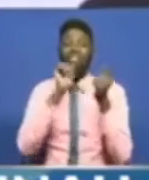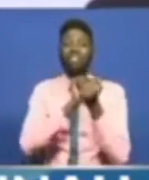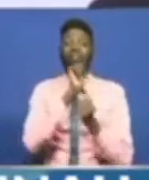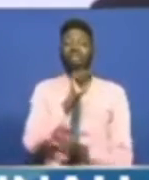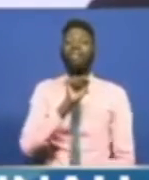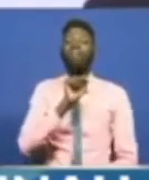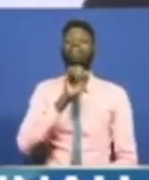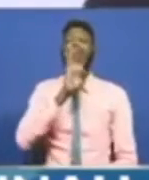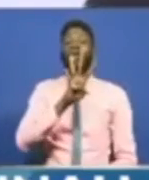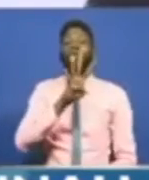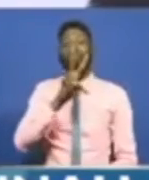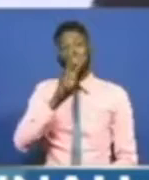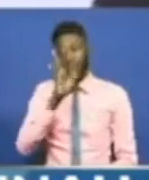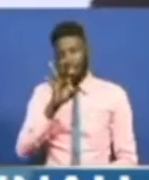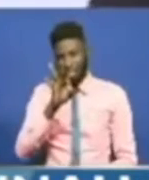15423,